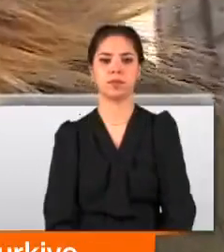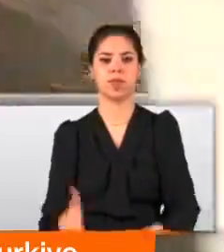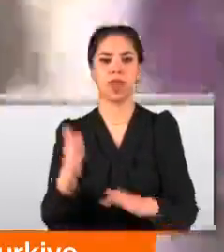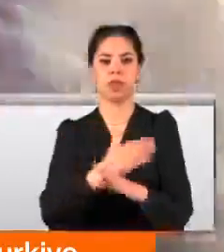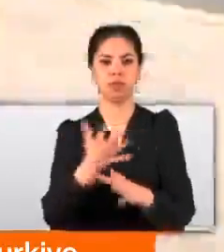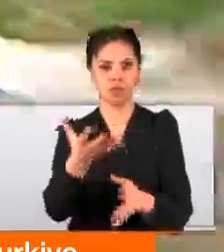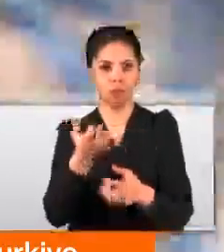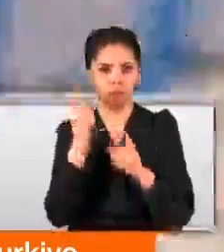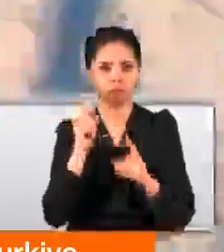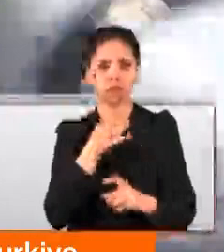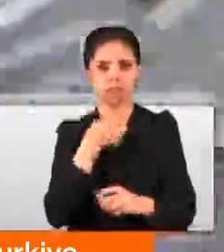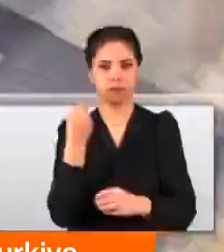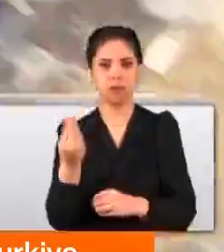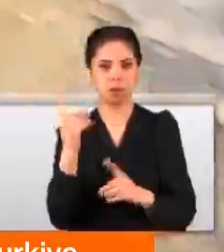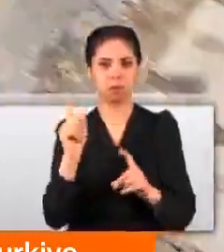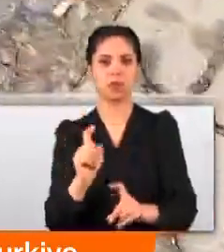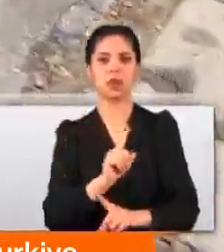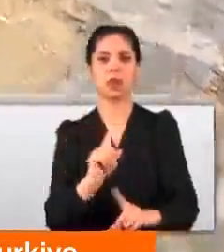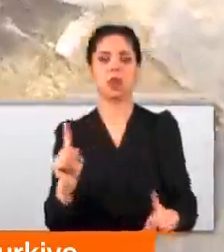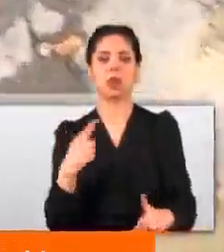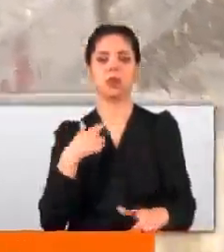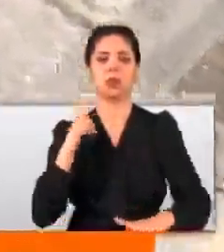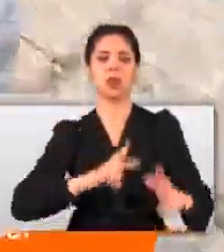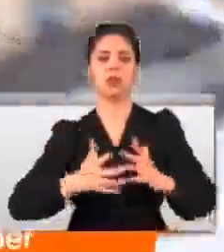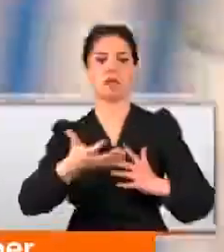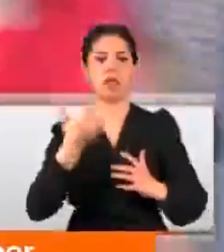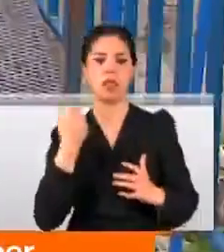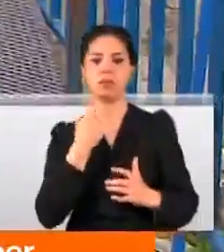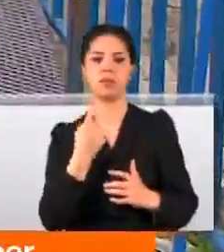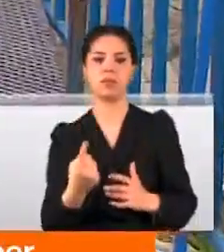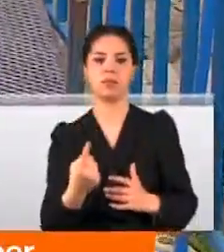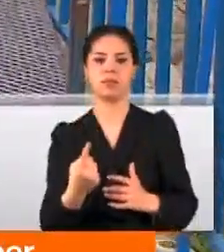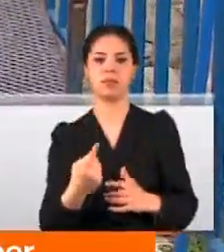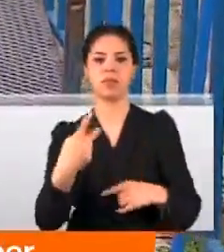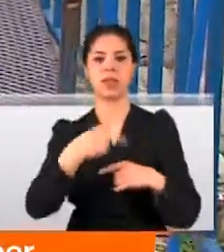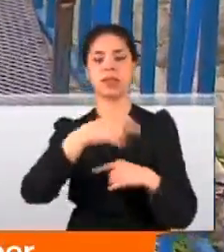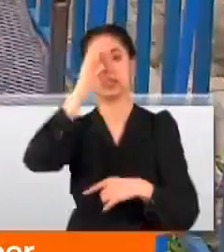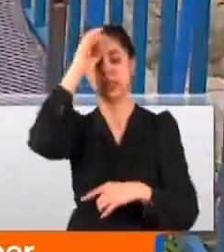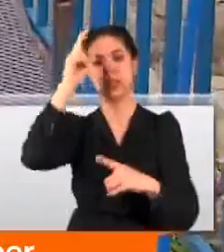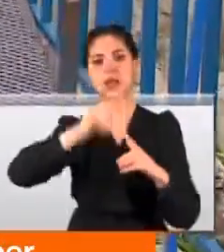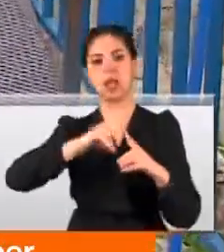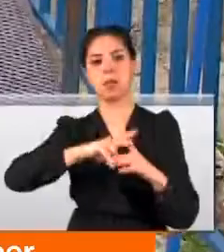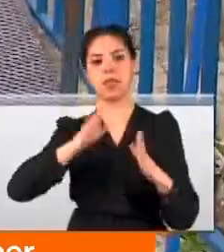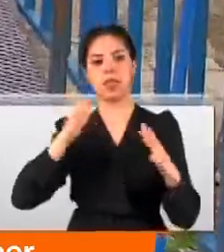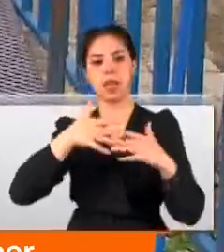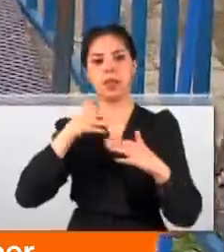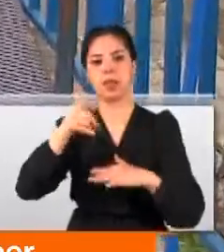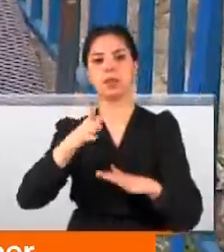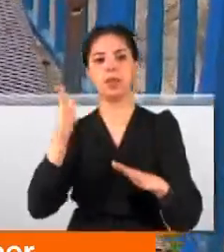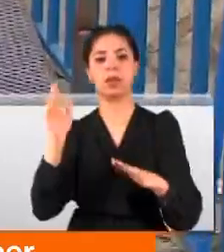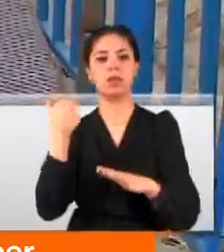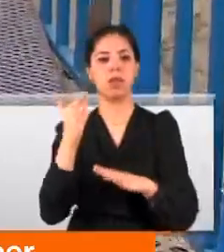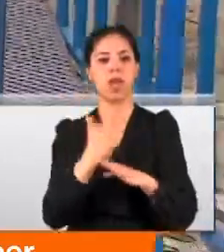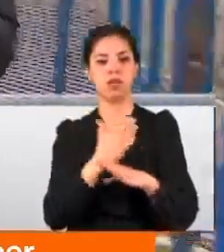Eşyalarınızı falan alabildiniz mi, izin verir? Hiçbir şey yok. Bugün işte üstü başımız hiç olmasa alalım dedik. Zabıta ekipleri apartman sakinlerinin içerideki